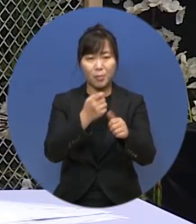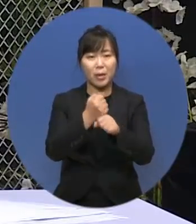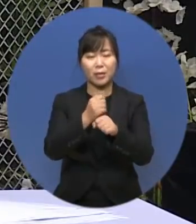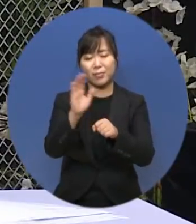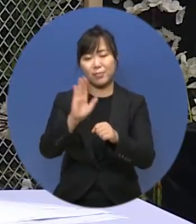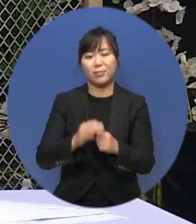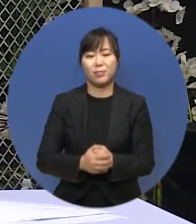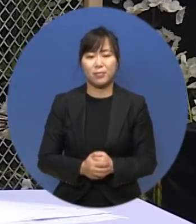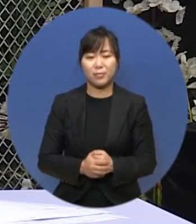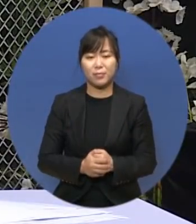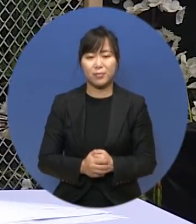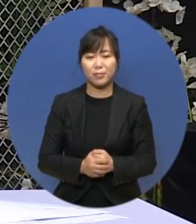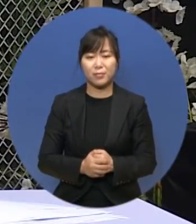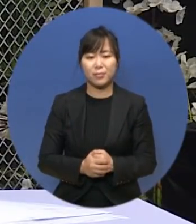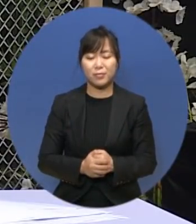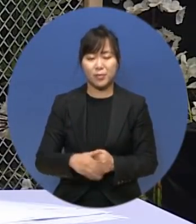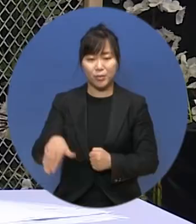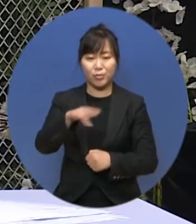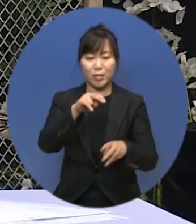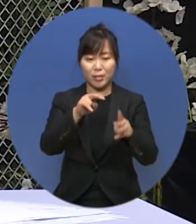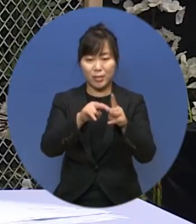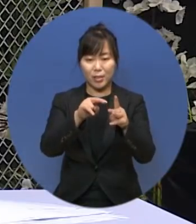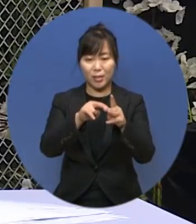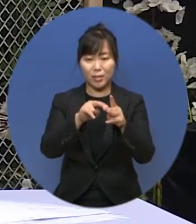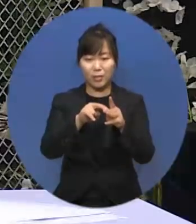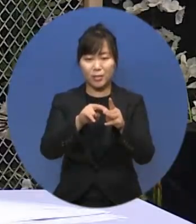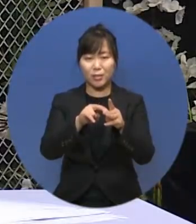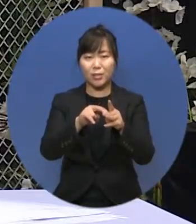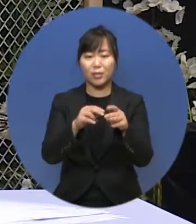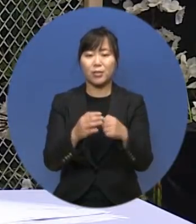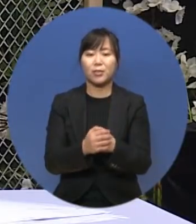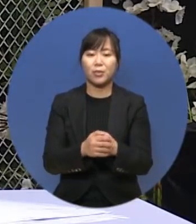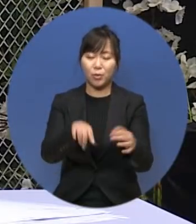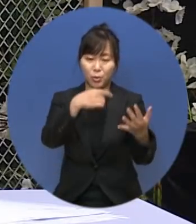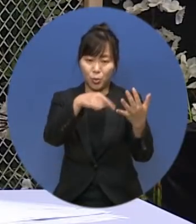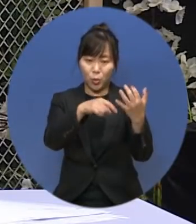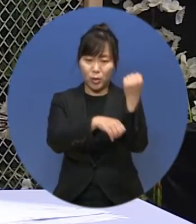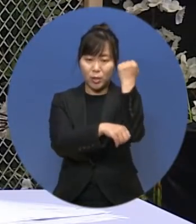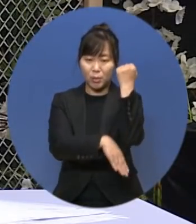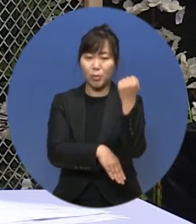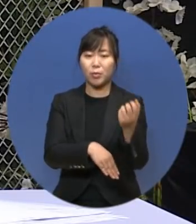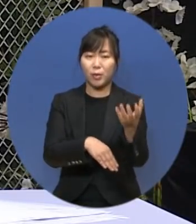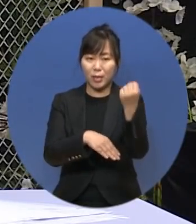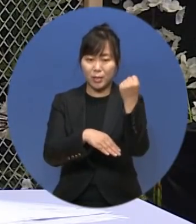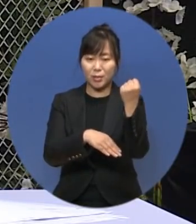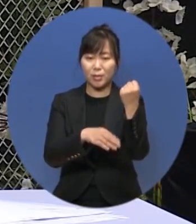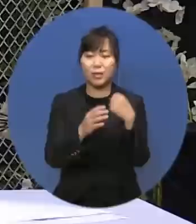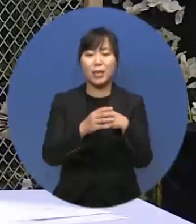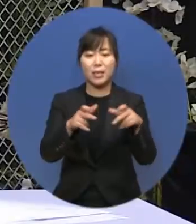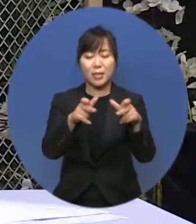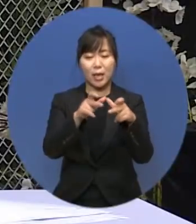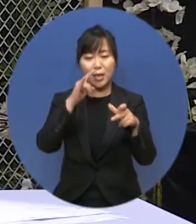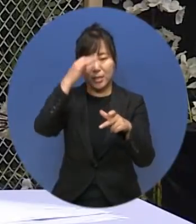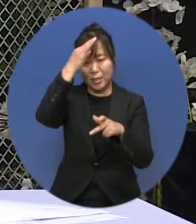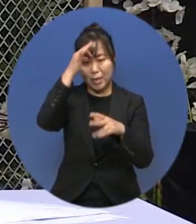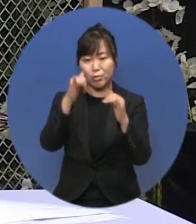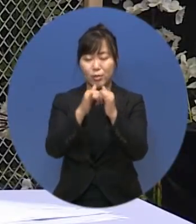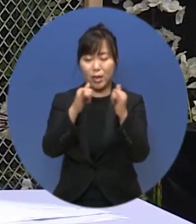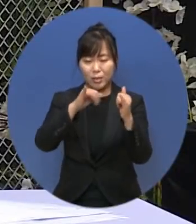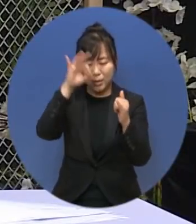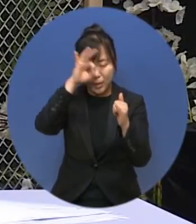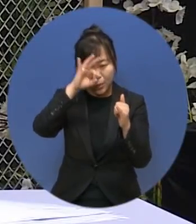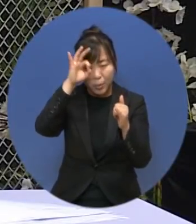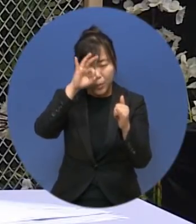아닌 것 같아요. 저희 센터는 이제 교육을 베이스로 한 그 장애